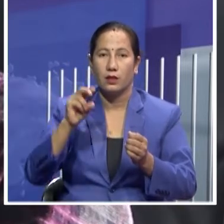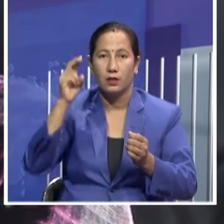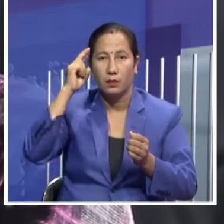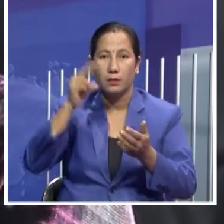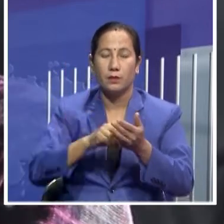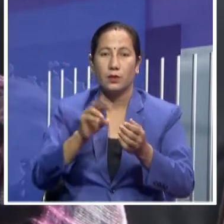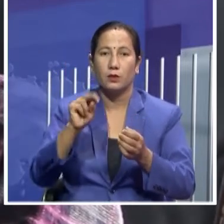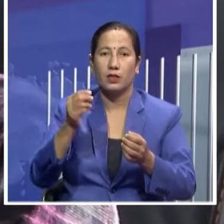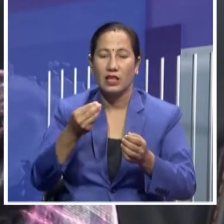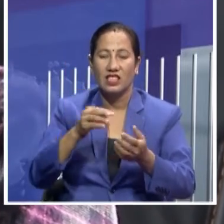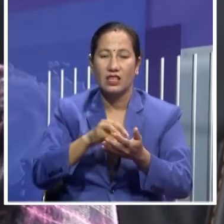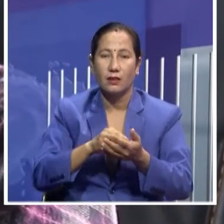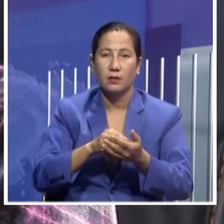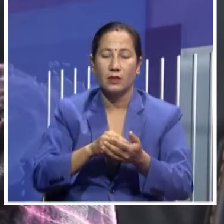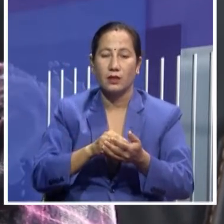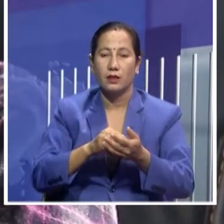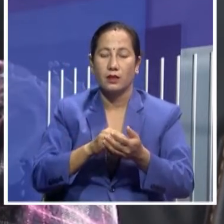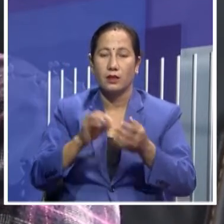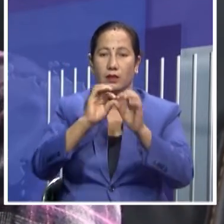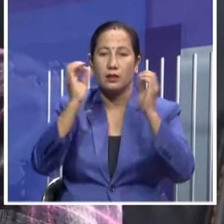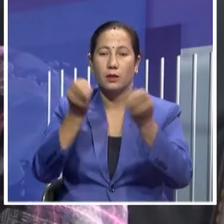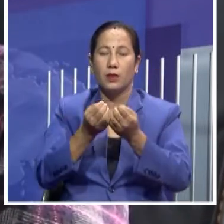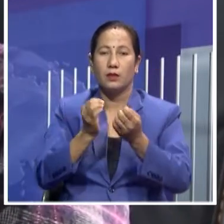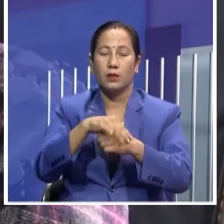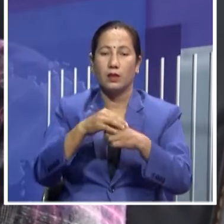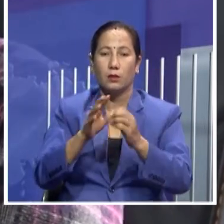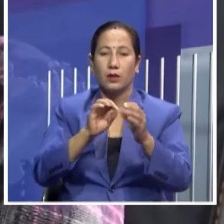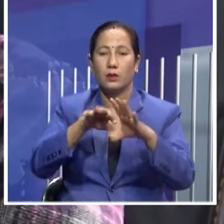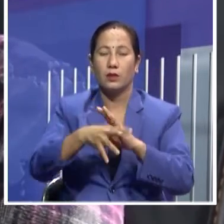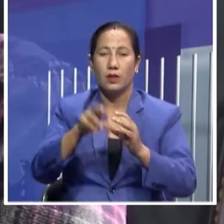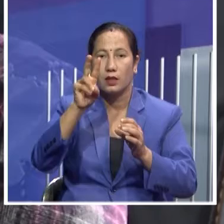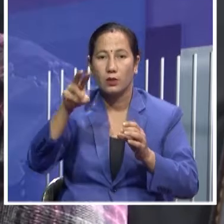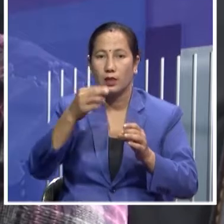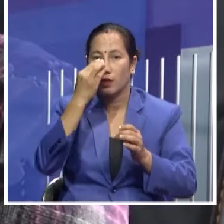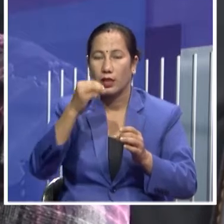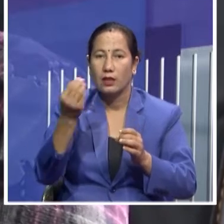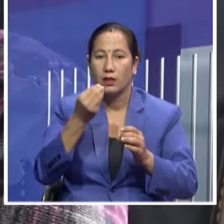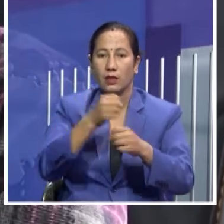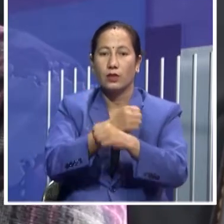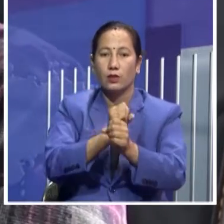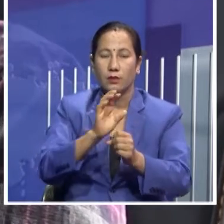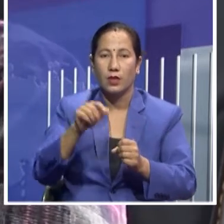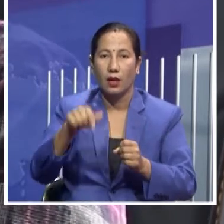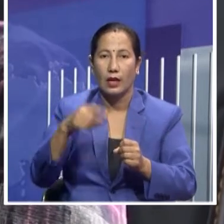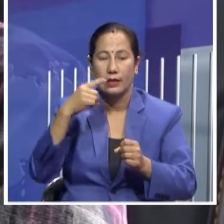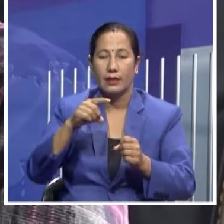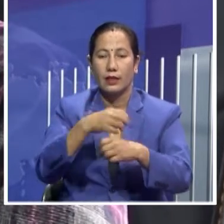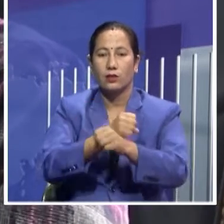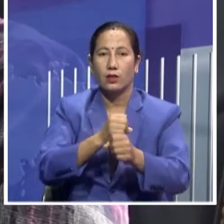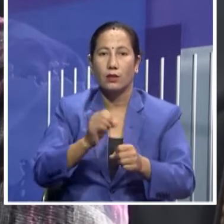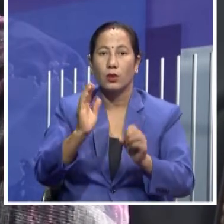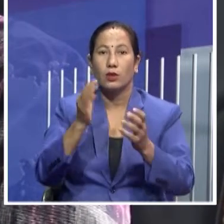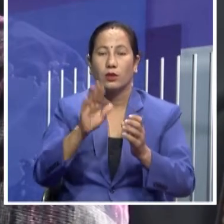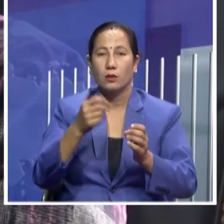चाहिँ केही ठाउँमा चाहिँ अब सामान्यभन्दा बढी चाहिँ पहिरो जाने अवस्थाको कारणले पनि कहीँ जोखिम छ। अहिले देखिएको जोखिम चाहिँ कस्तो छ